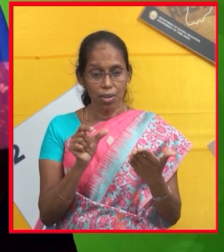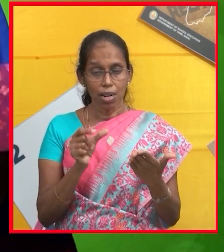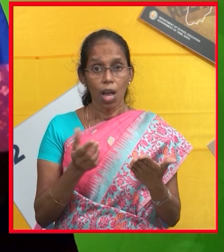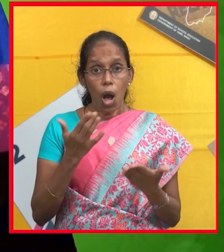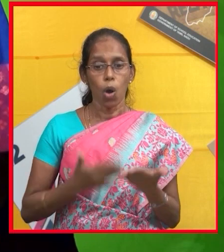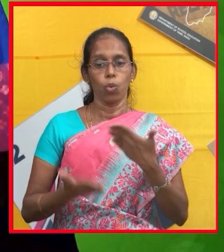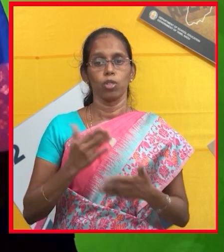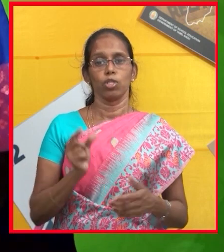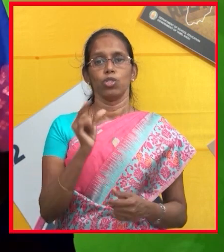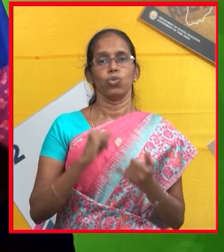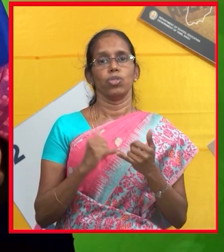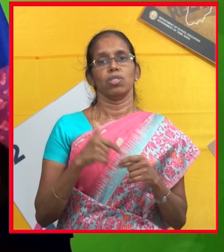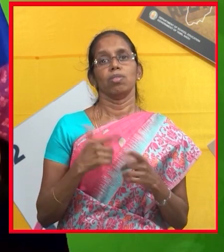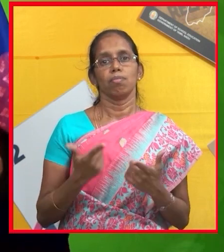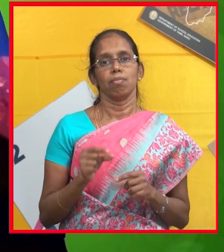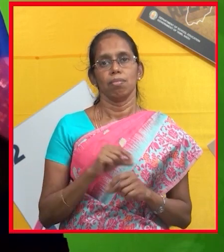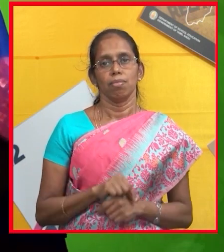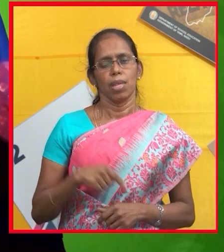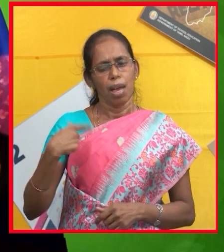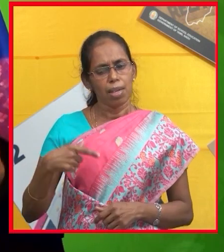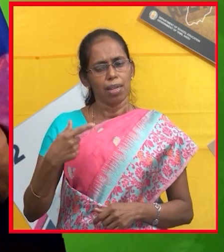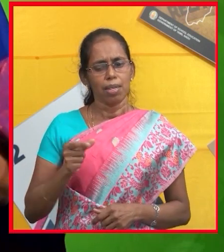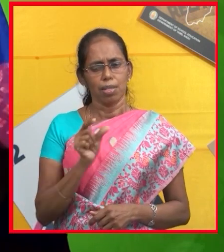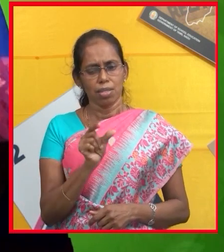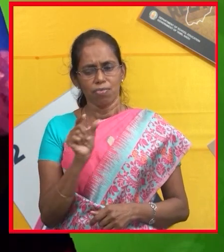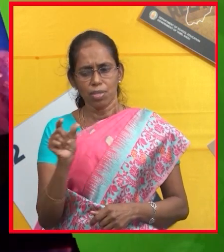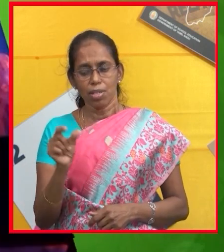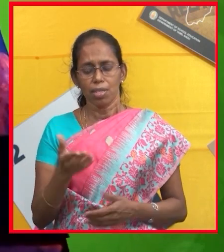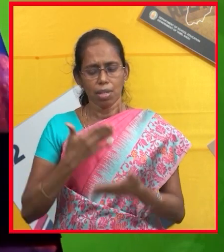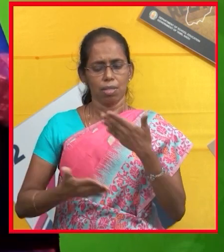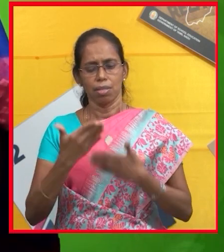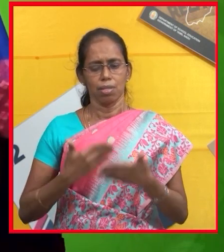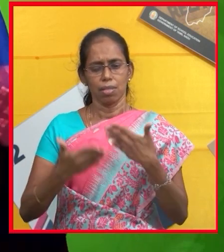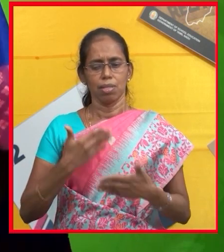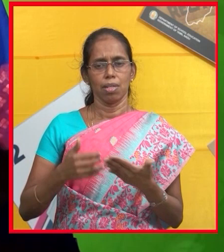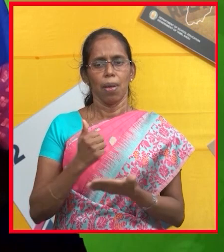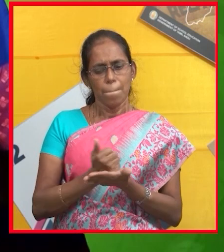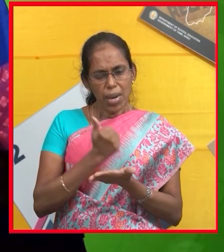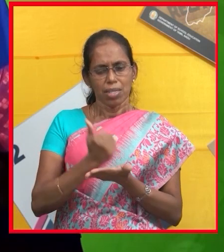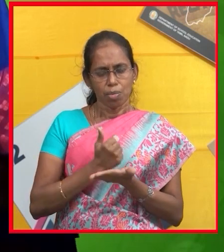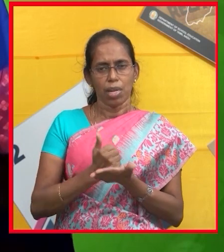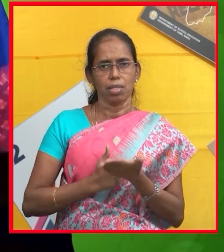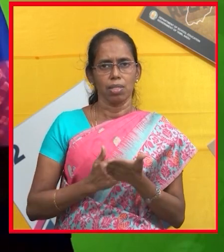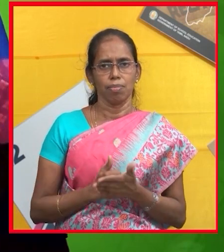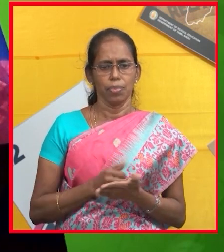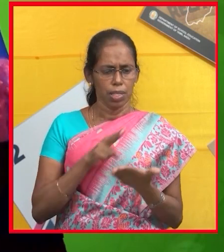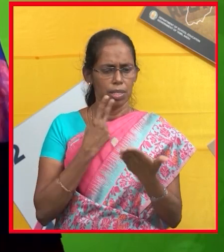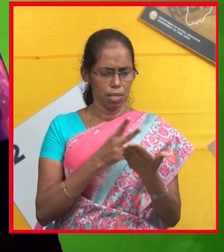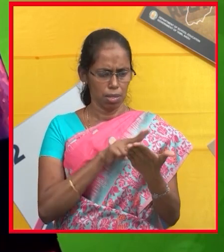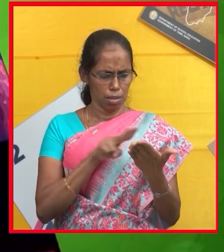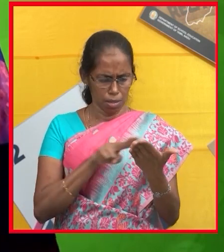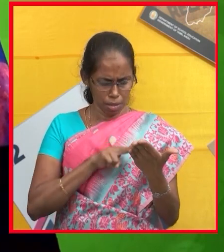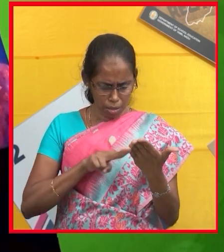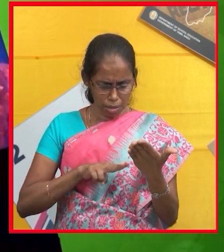எப்படி பயன்படுத்தியிருக்காங்க அப்படின்றத நம்ம எகெயின் அண்ட் எகெயின் வி ஹாவ் டு ரீட். அப்படி அந்த ரீடிங் ப்ராக்டிஸ் இருந்தால் மட்டும்தான்